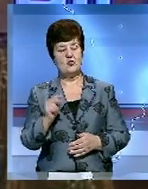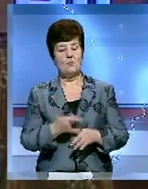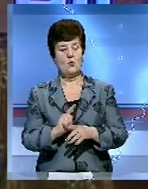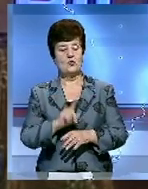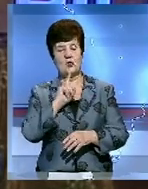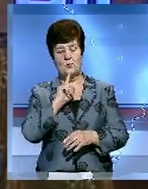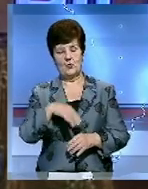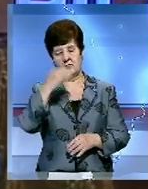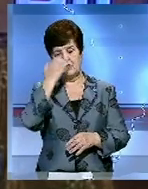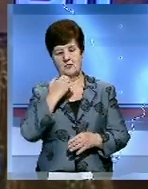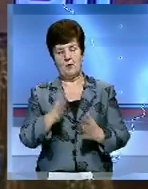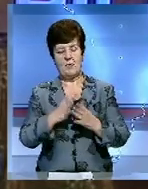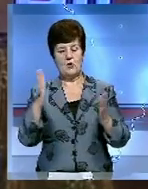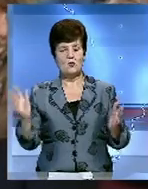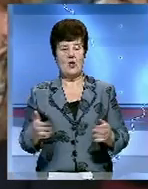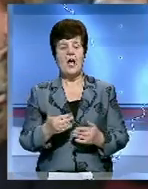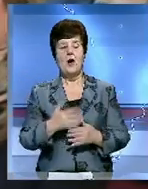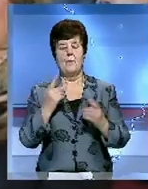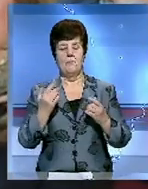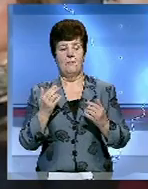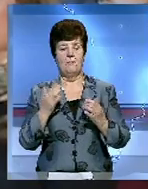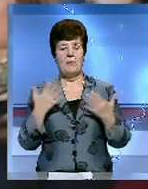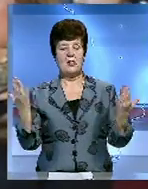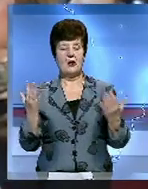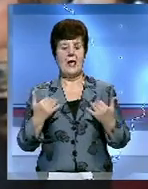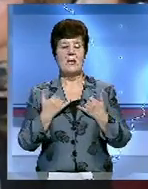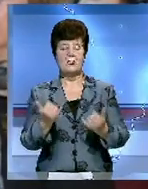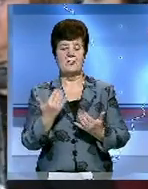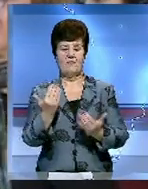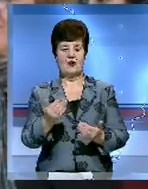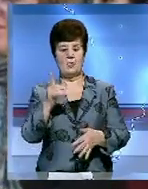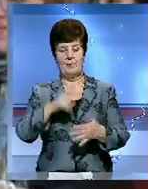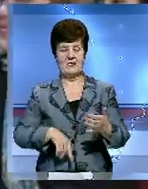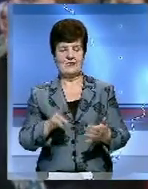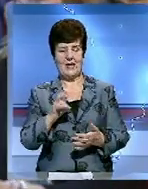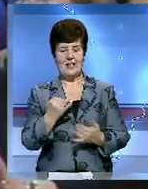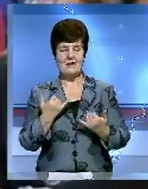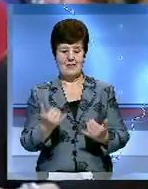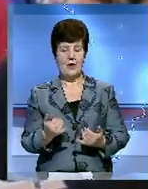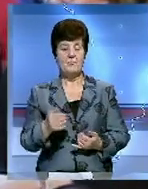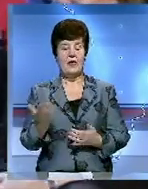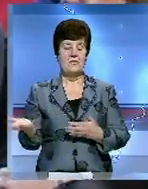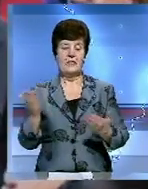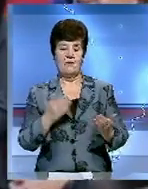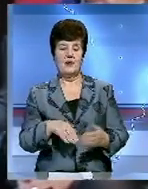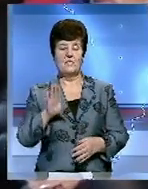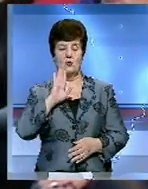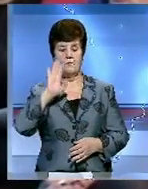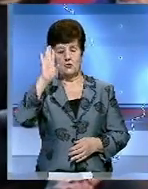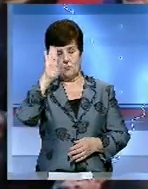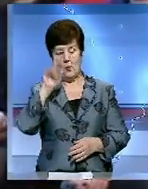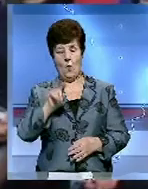нас большая честь, ваше признание. Mulțumim foarte mult. Vreau să invit doamnelor și domnilor în scenă o